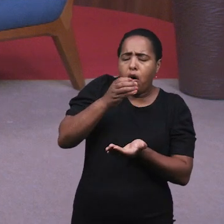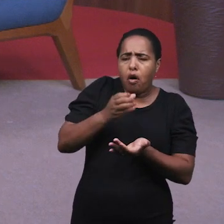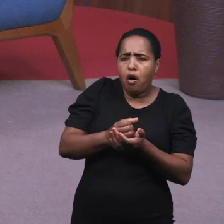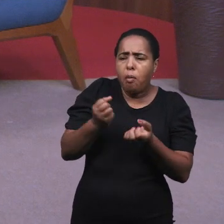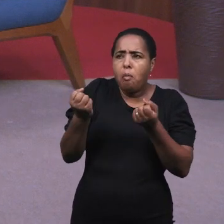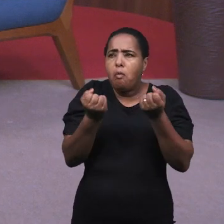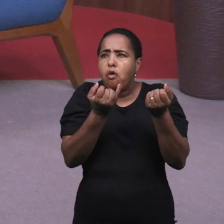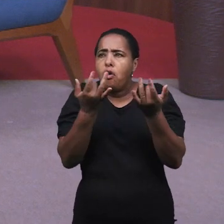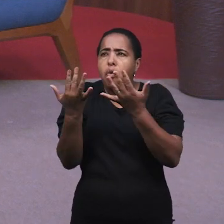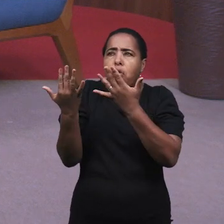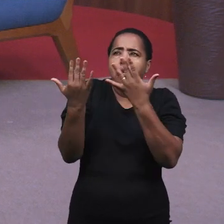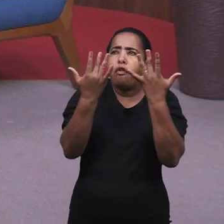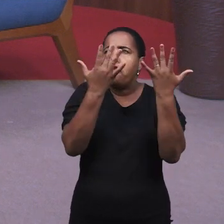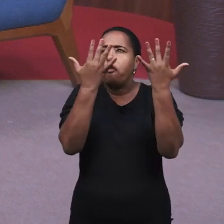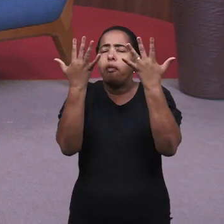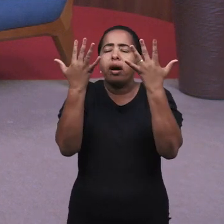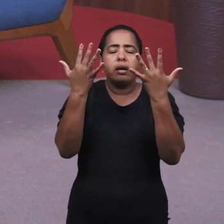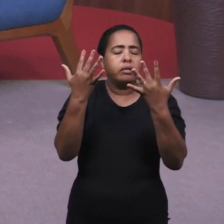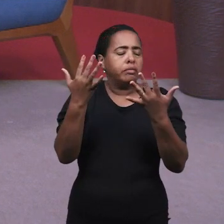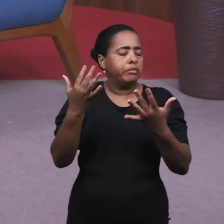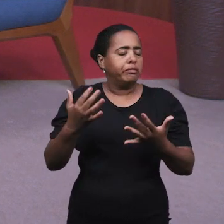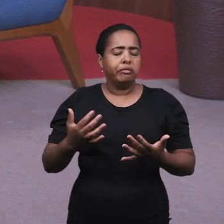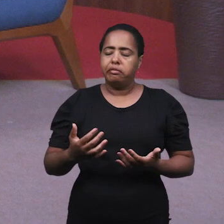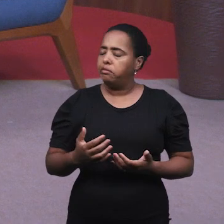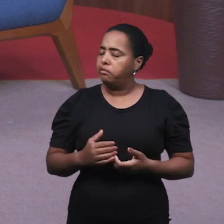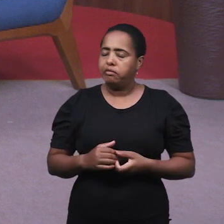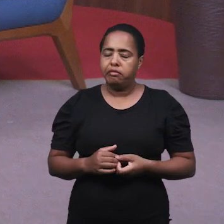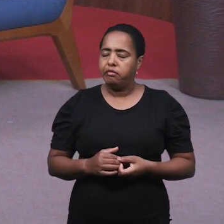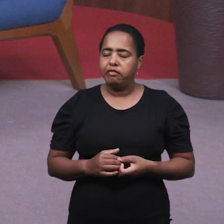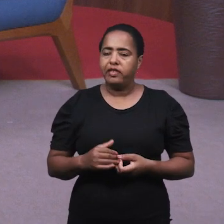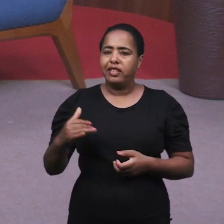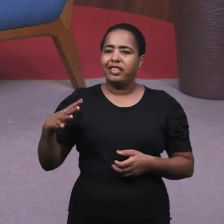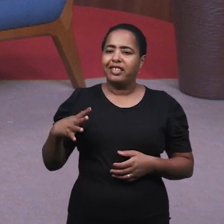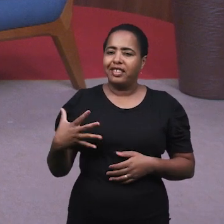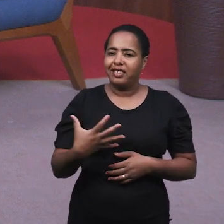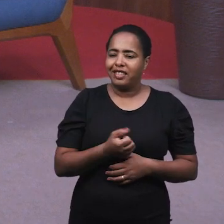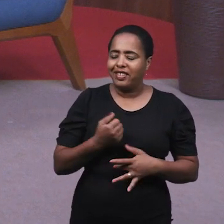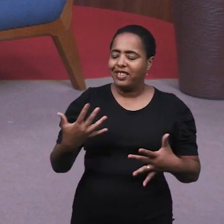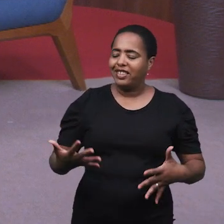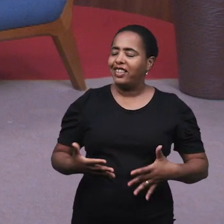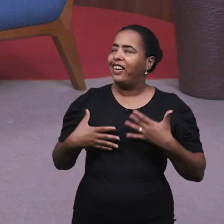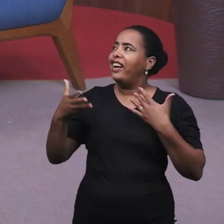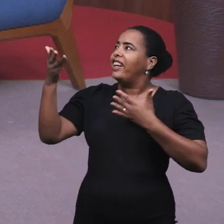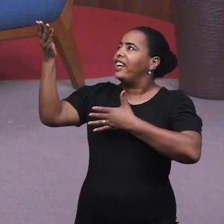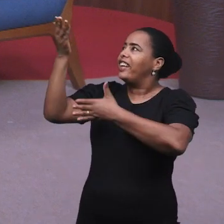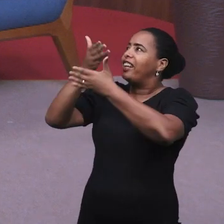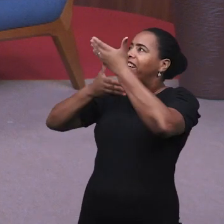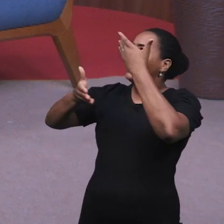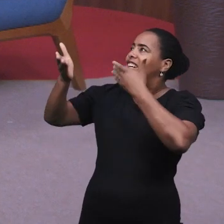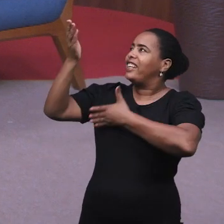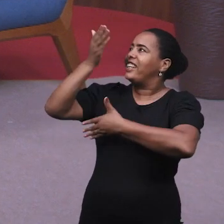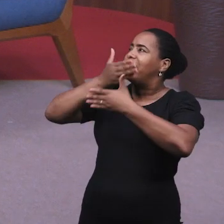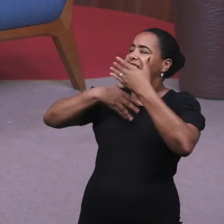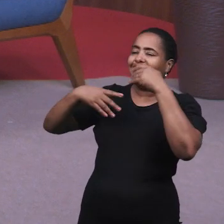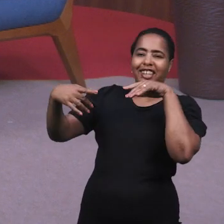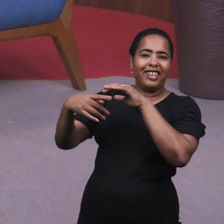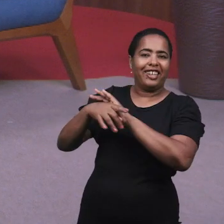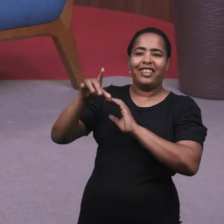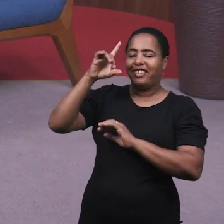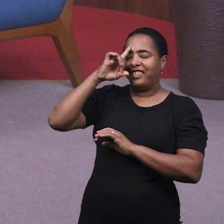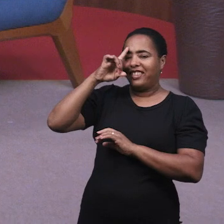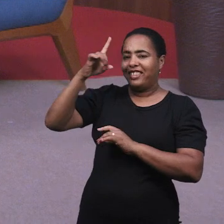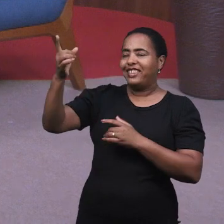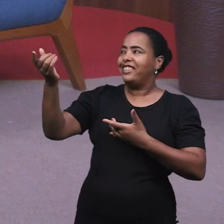salut, c'est une joie qui vient du haut, divine, qui transborde dans le cœur de l'homme. Gloire à Dieu.